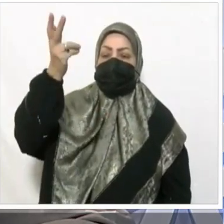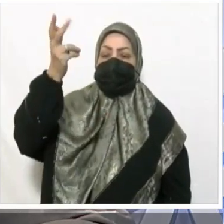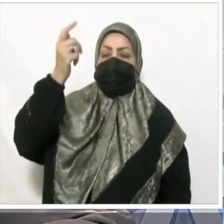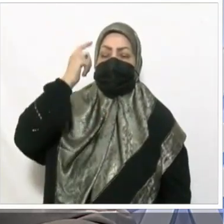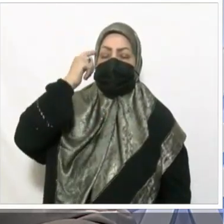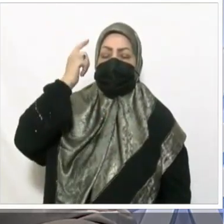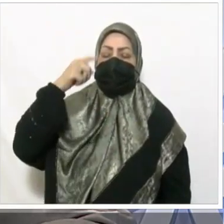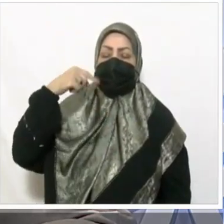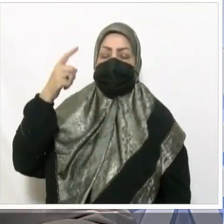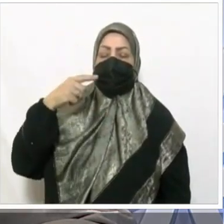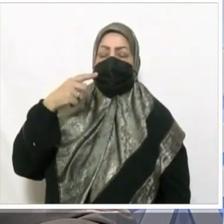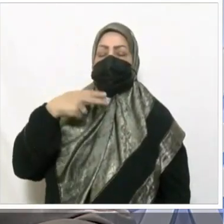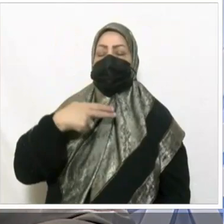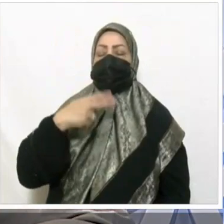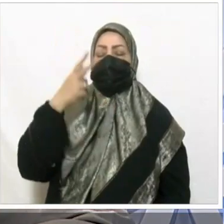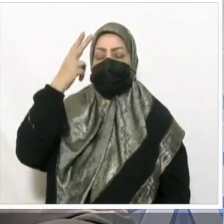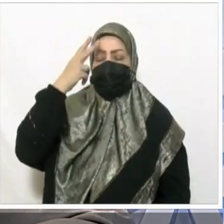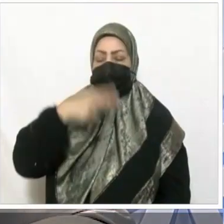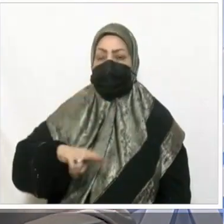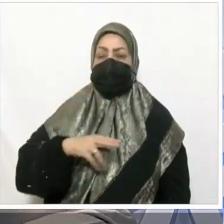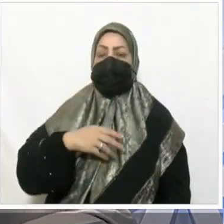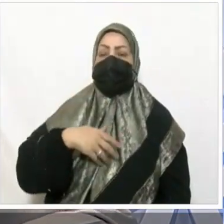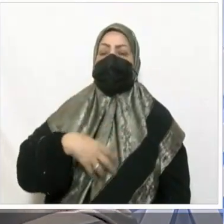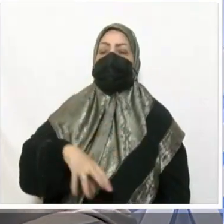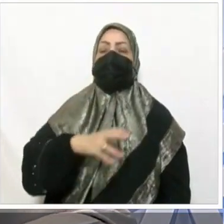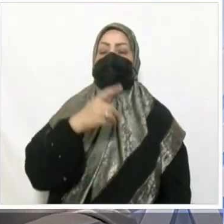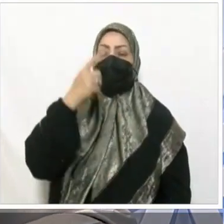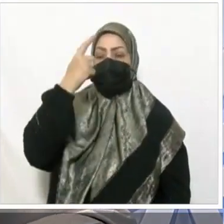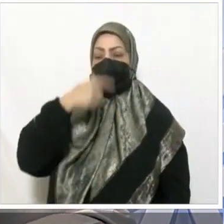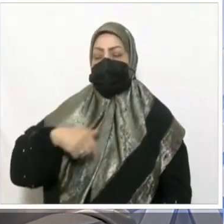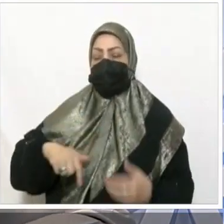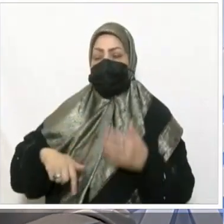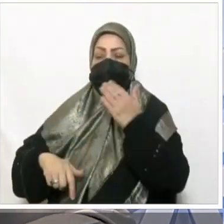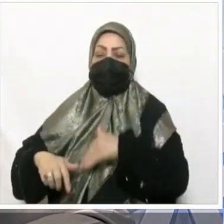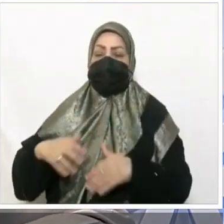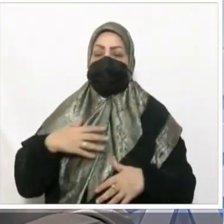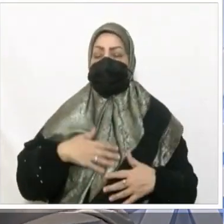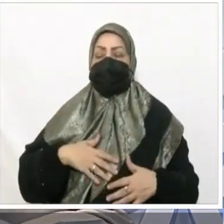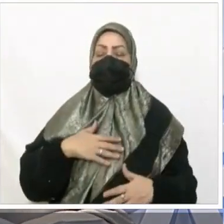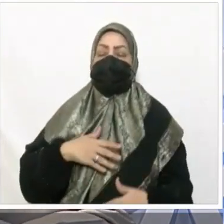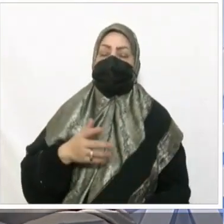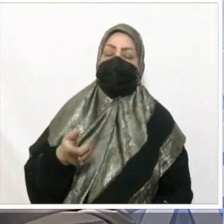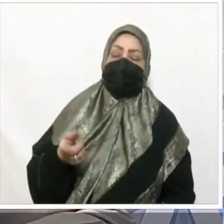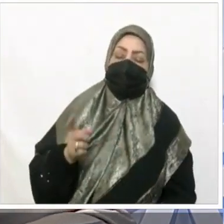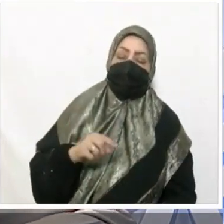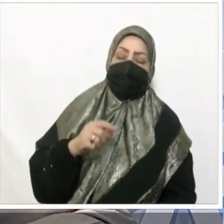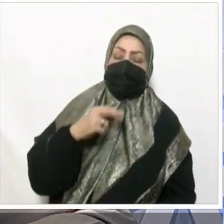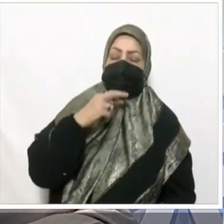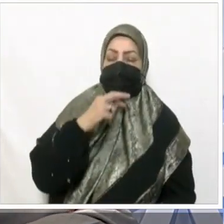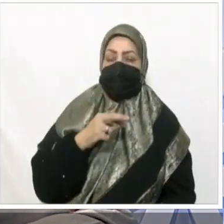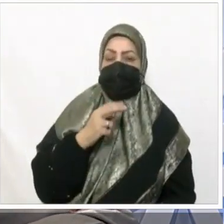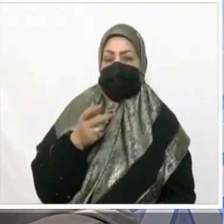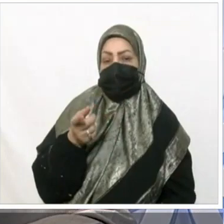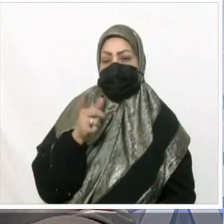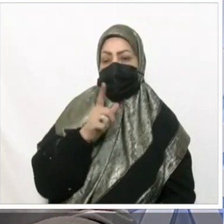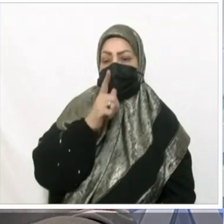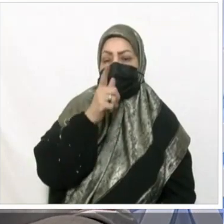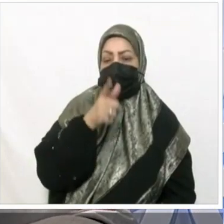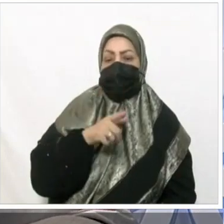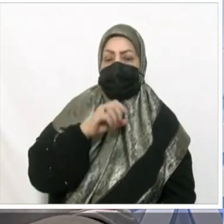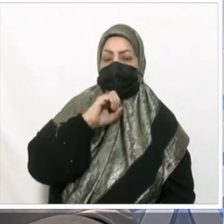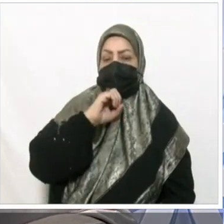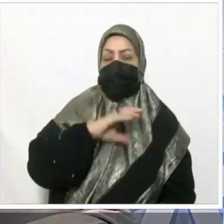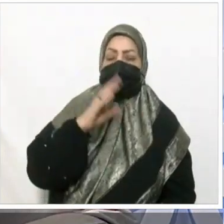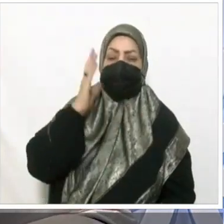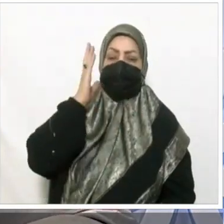الله عليه وسلم كان قد شدد على بعض الصحابة في الغسل أحيانا، لأنهم كانوا يأتون من العوالي ومن